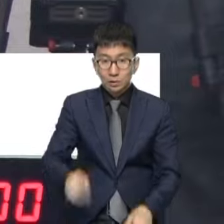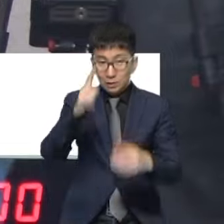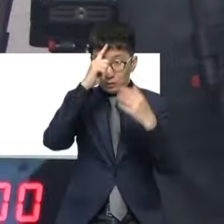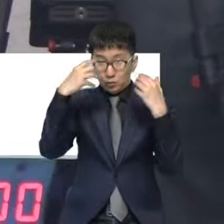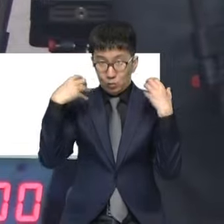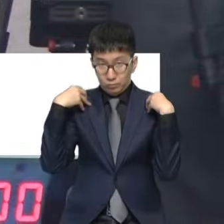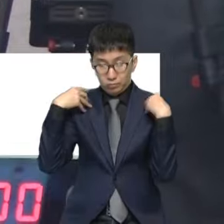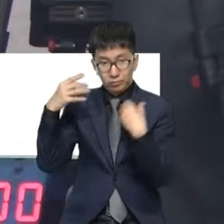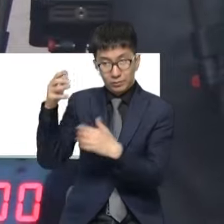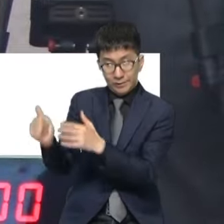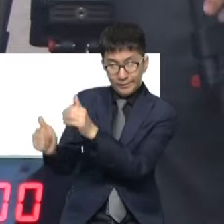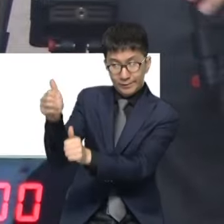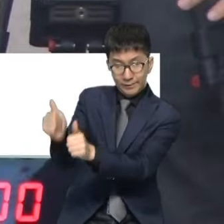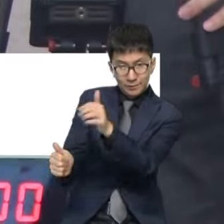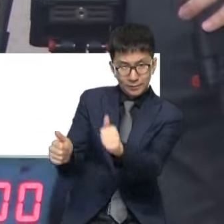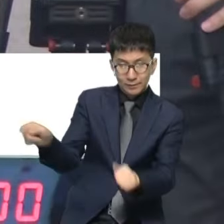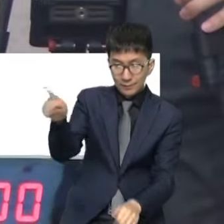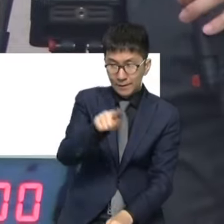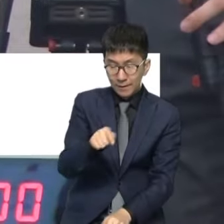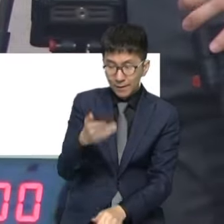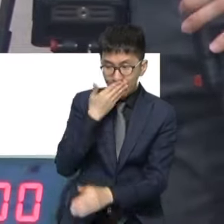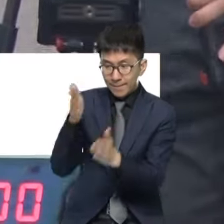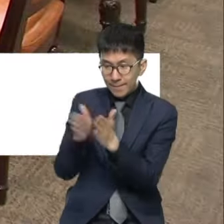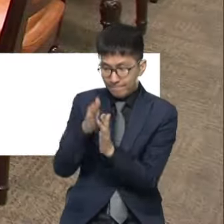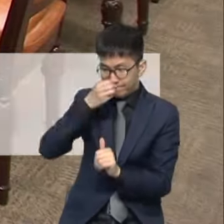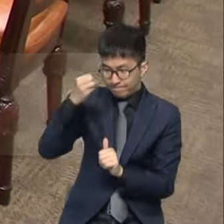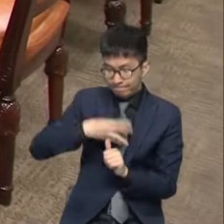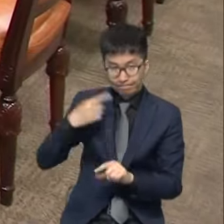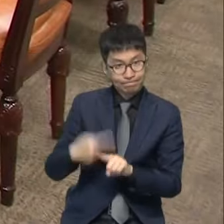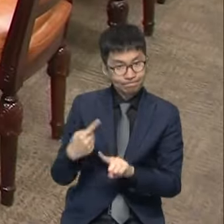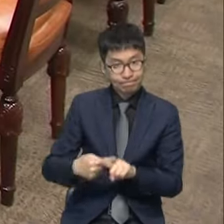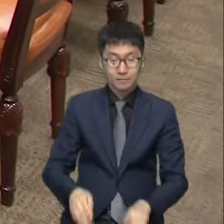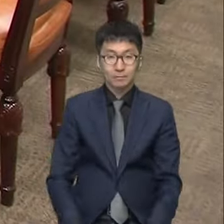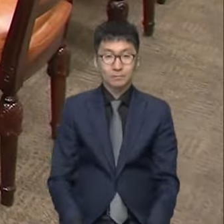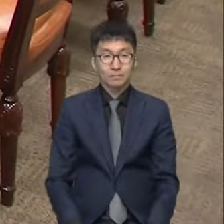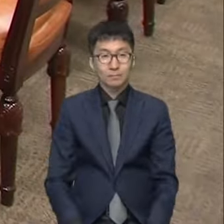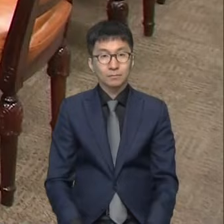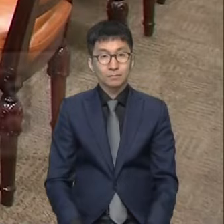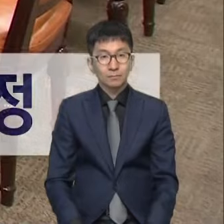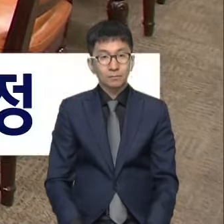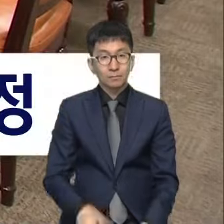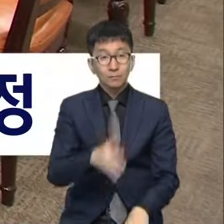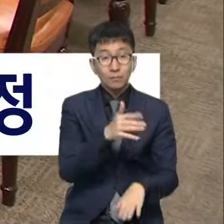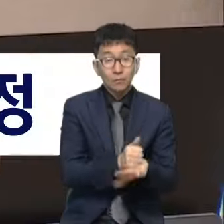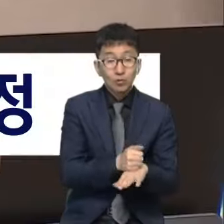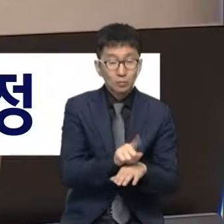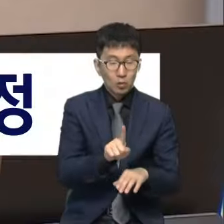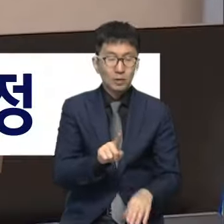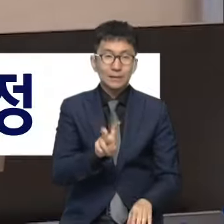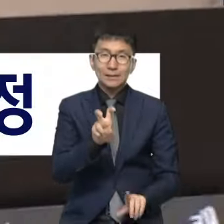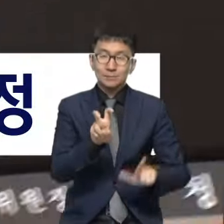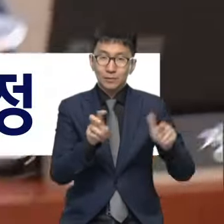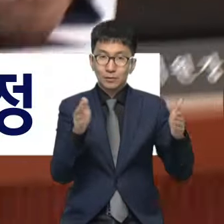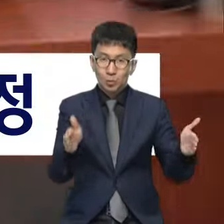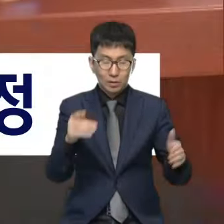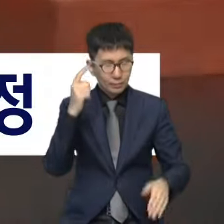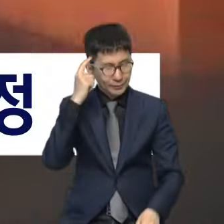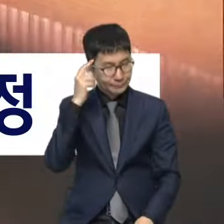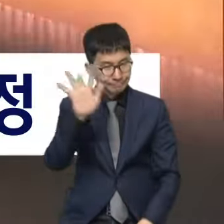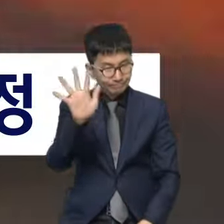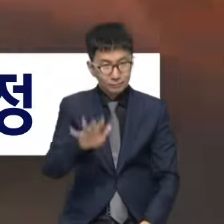전원이 그러지 않나라는 생각이 들 수밖에 없습니다. 야권은 위원회 의결로 20일 숙려 기간을 생략한 뒤 민주당